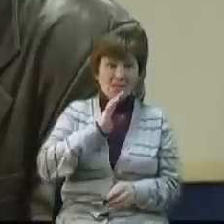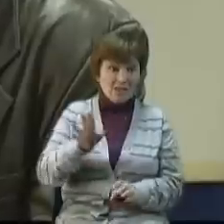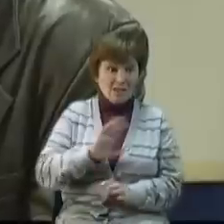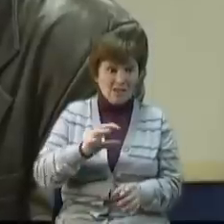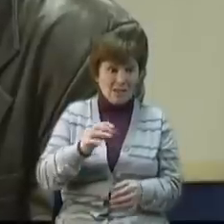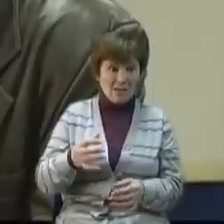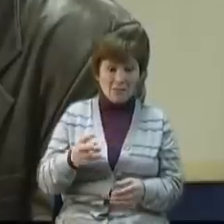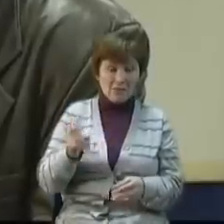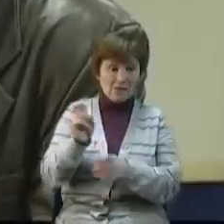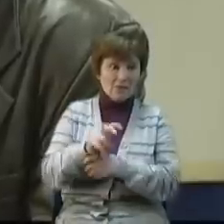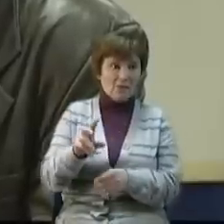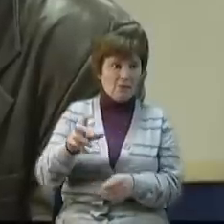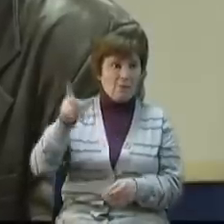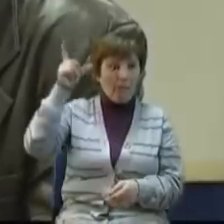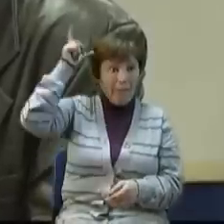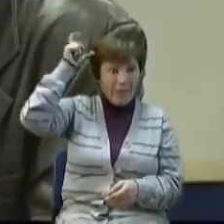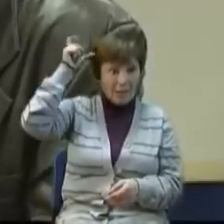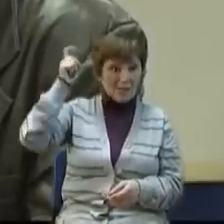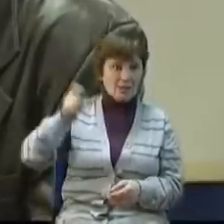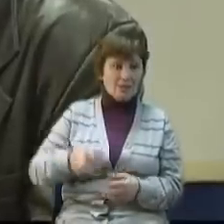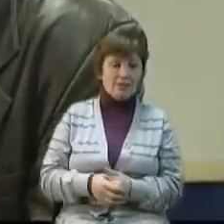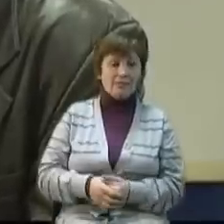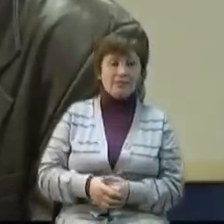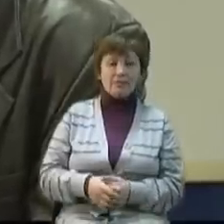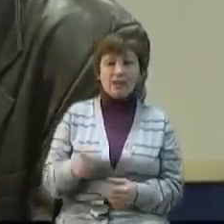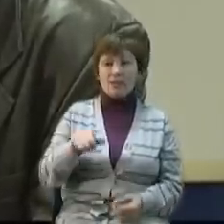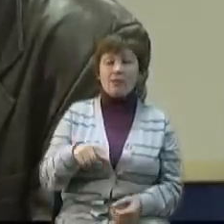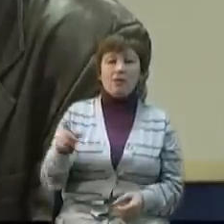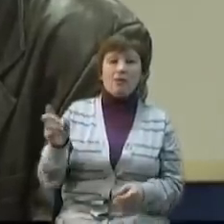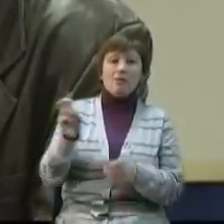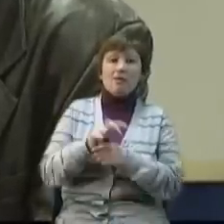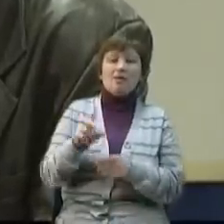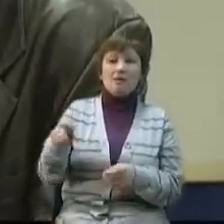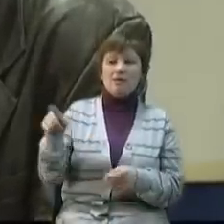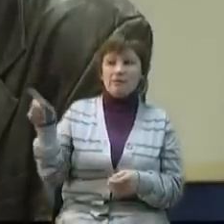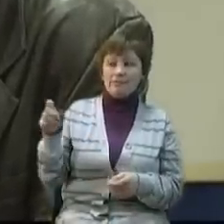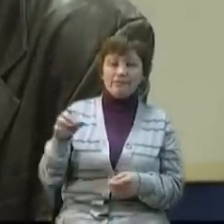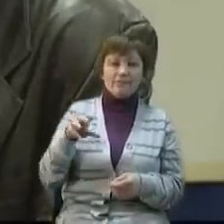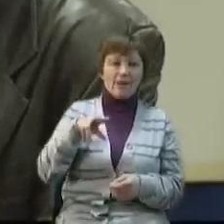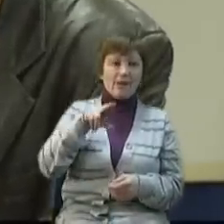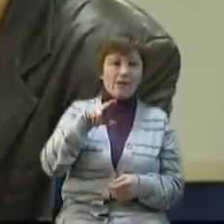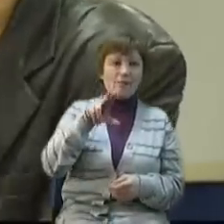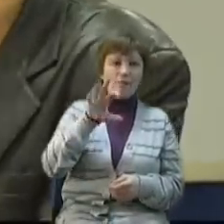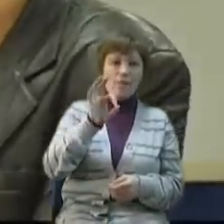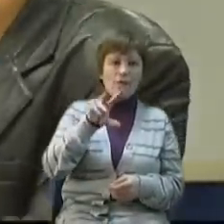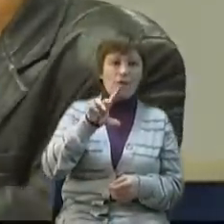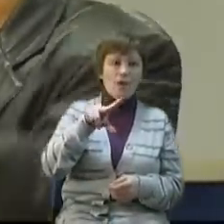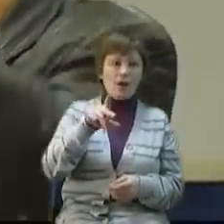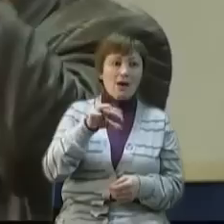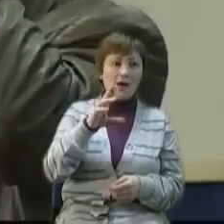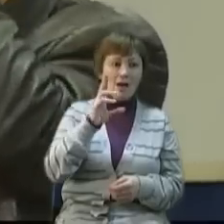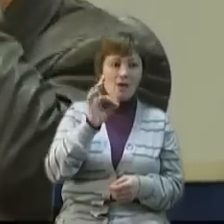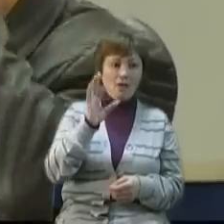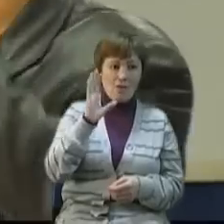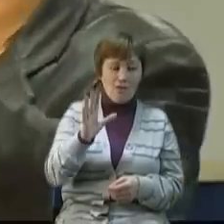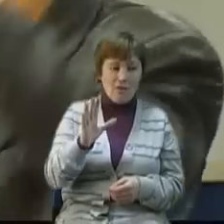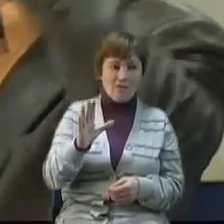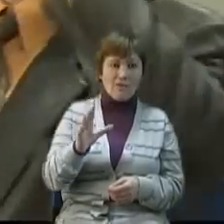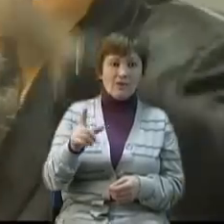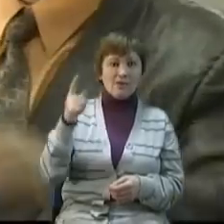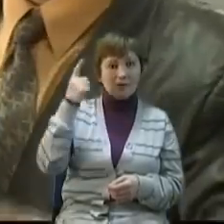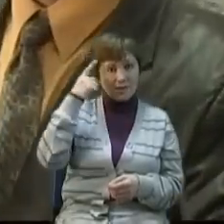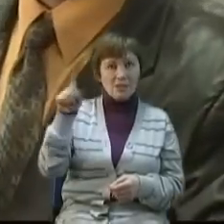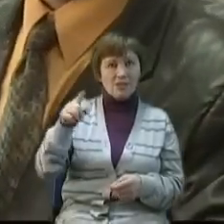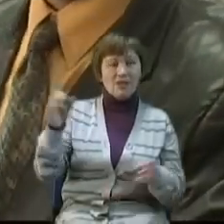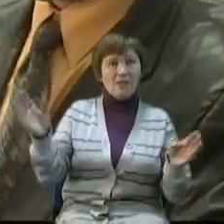самый Сергей Митрофанович Поляков, он, наверное, здесь ко всем все время подходил. И говорит: Саша, я знаю, что ты